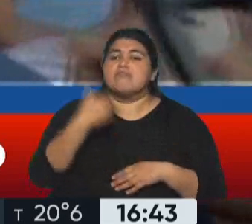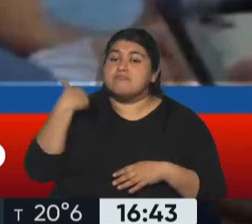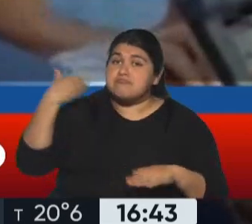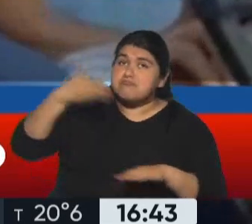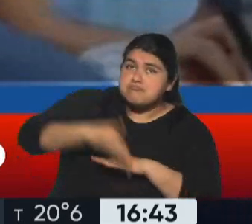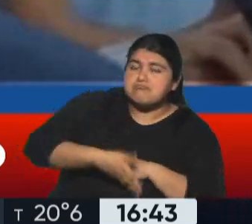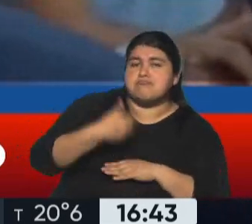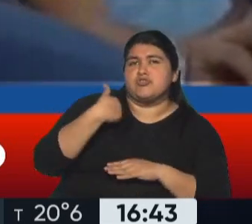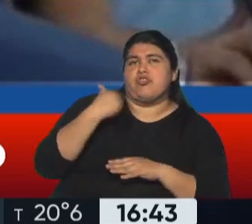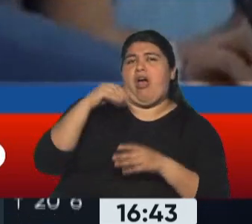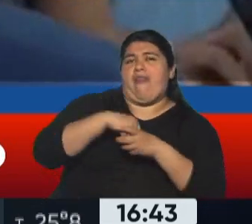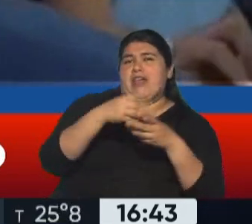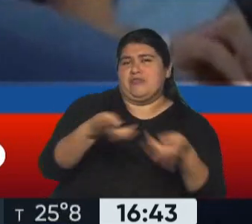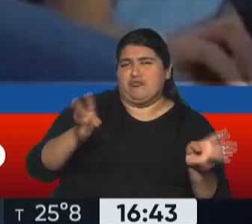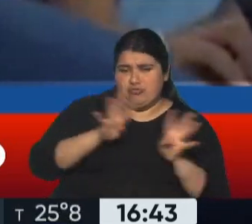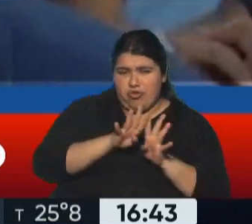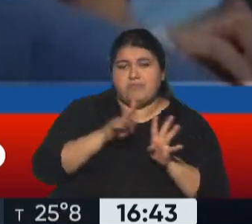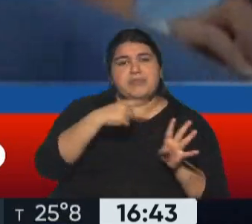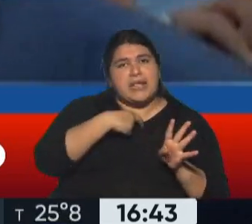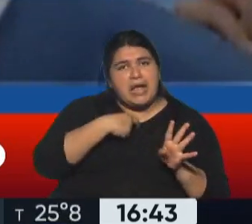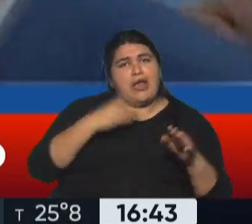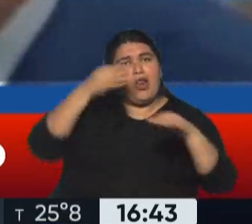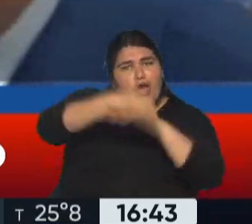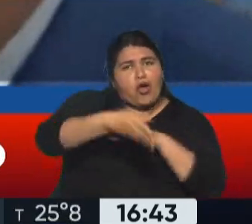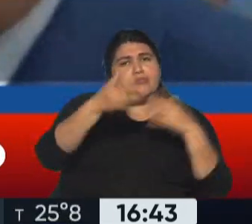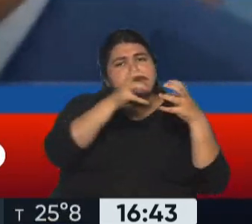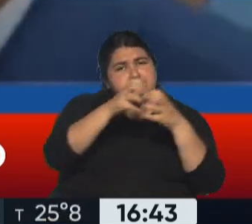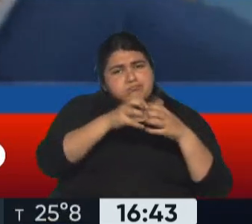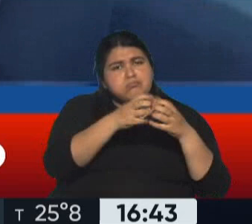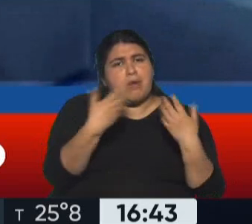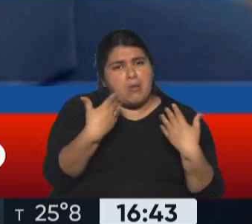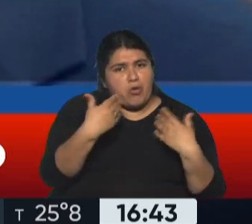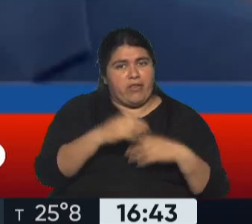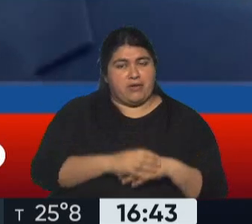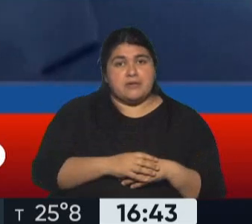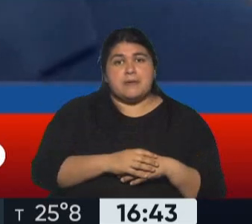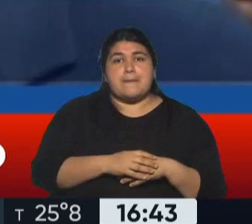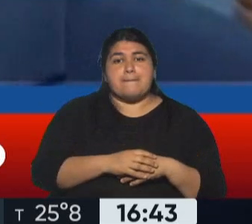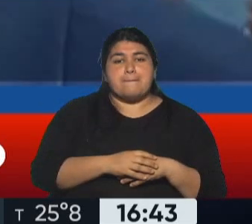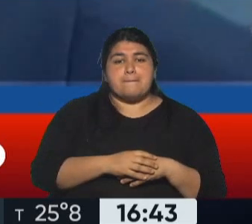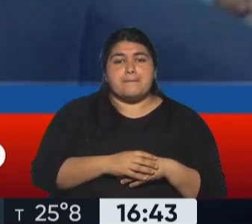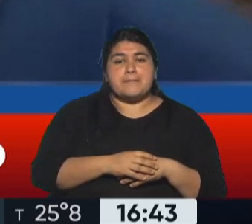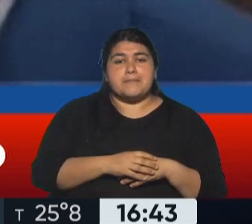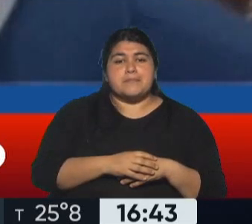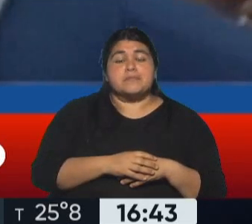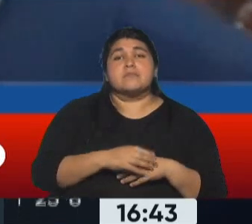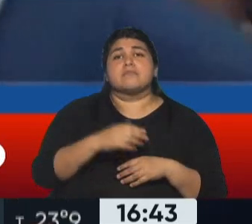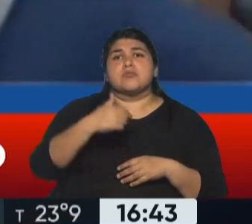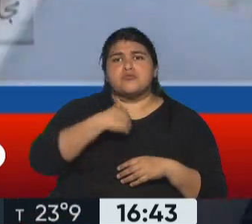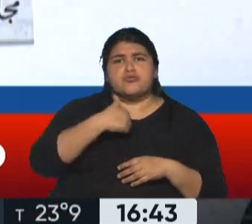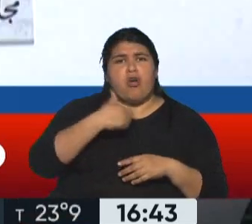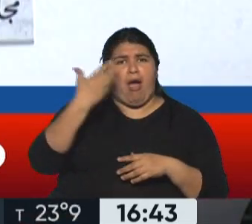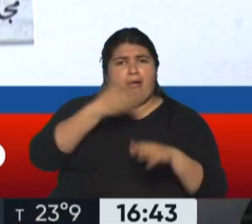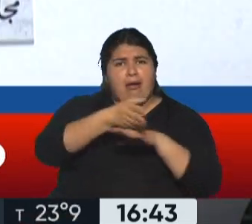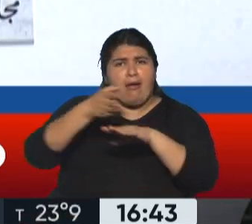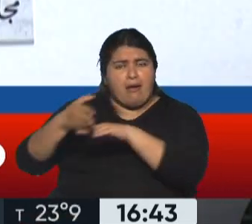الشخصية الآن كنائب أريد أن أعود إلى عملي بعد انتهاء العطلة. الأبواب موصدة، جيت من الجهات الكل نلقاها